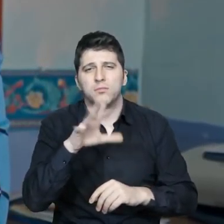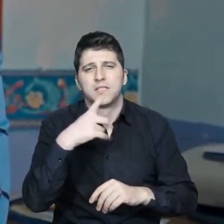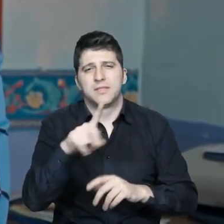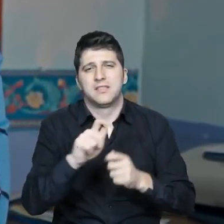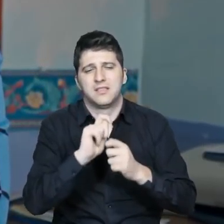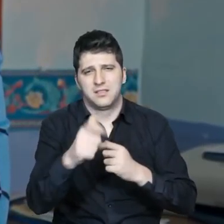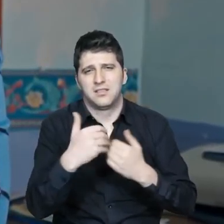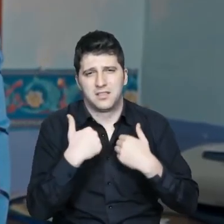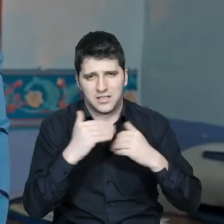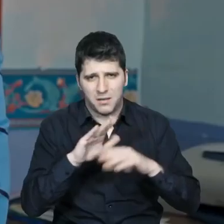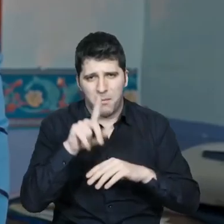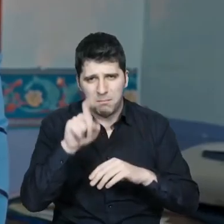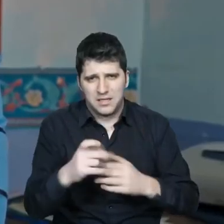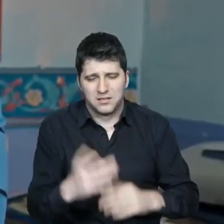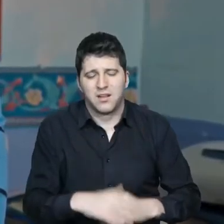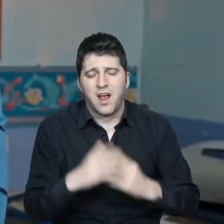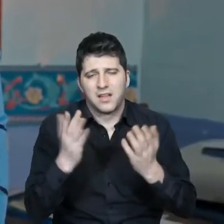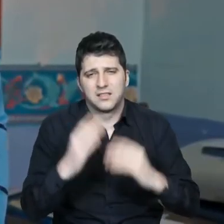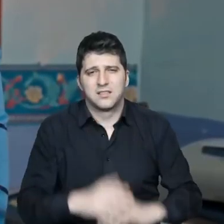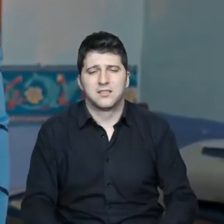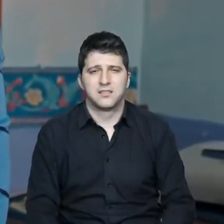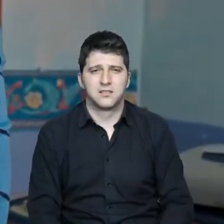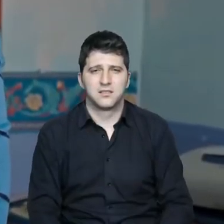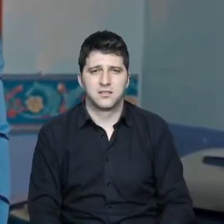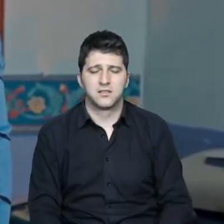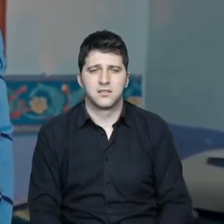olarak alacağım. Tamam mı canım? Hadi.